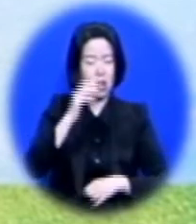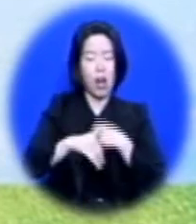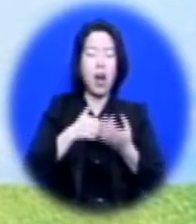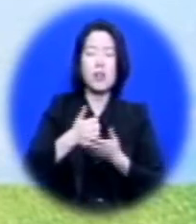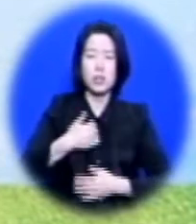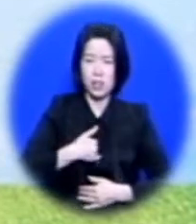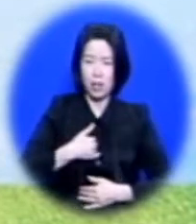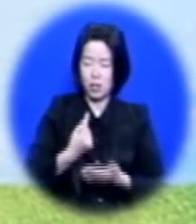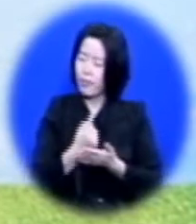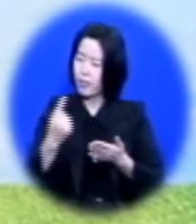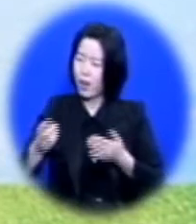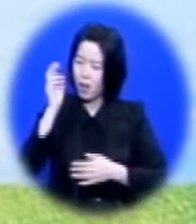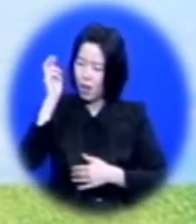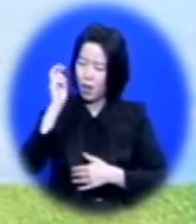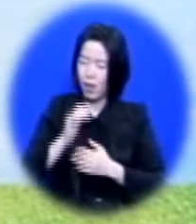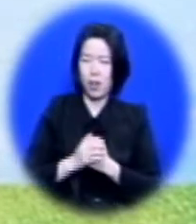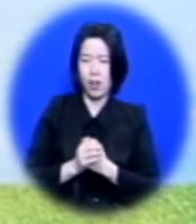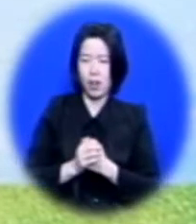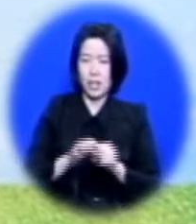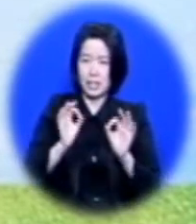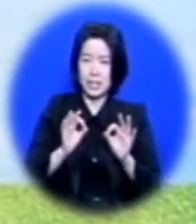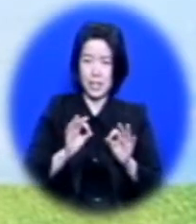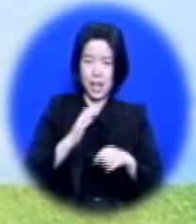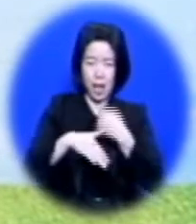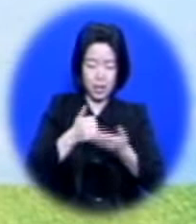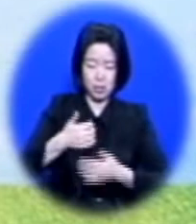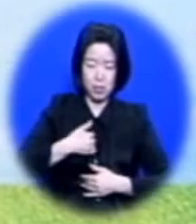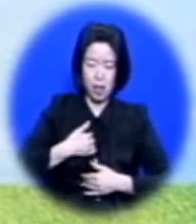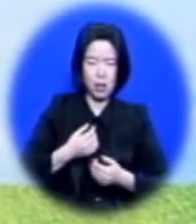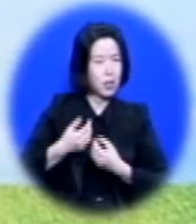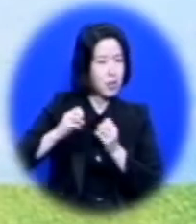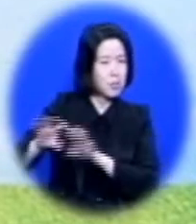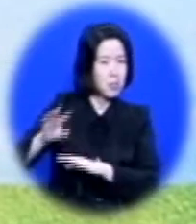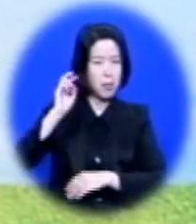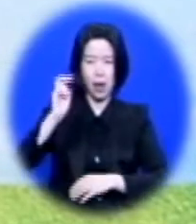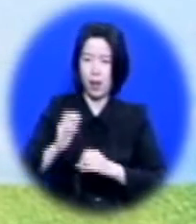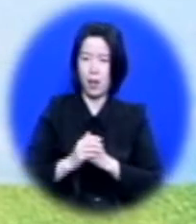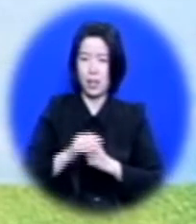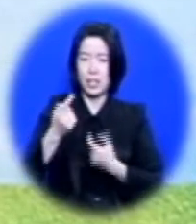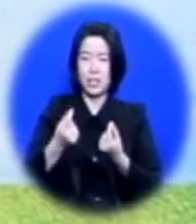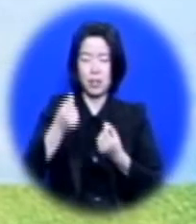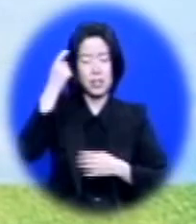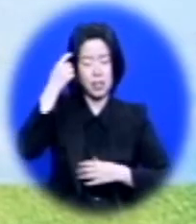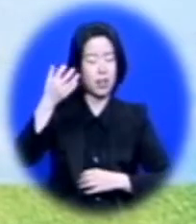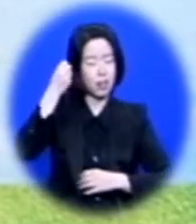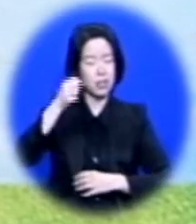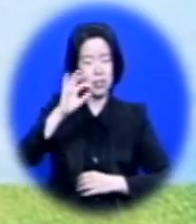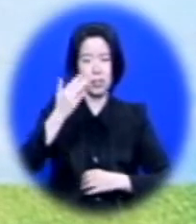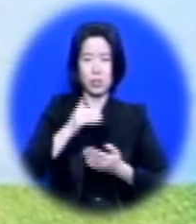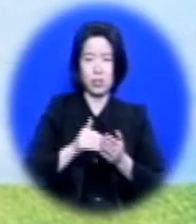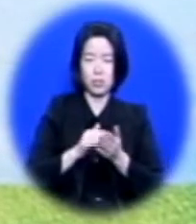나를 떠나 션 나보다 이제는 하나님이 나를 버리셨나이까 보다 이런 생각이 들었어요